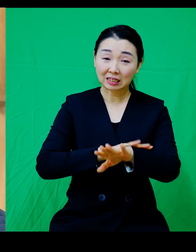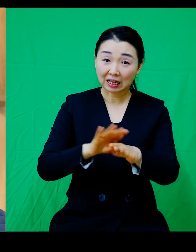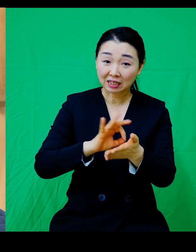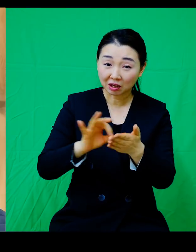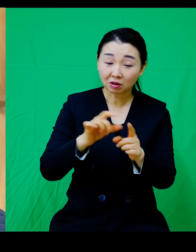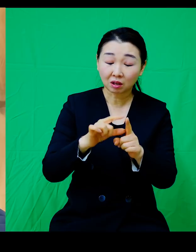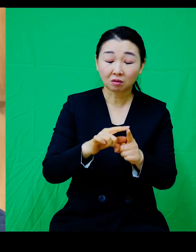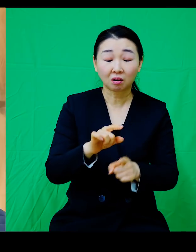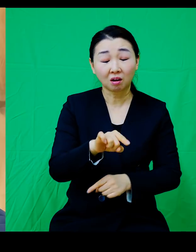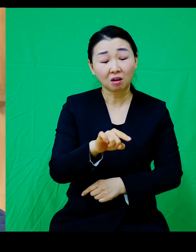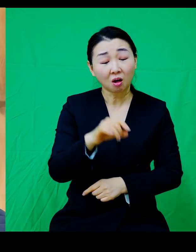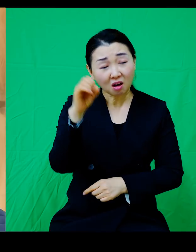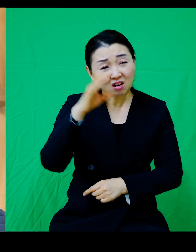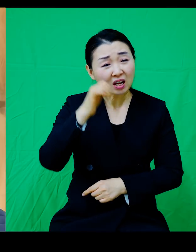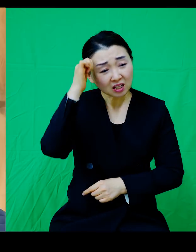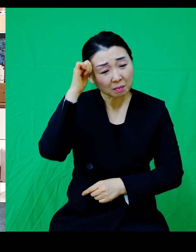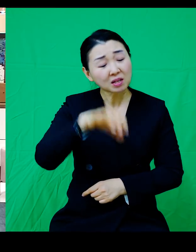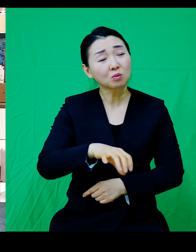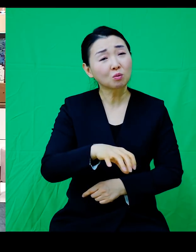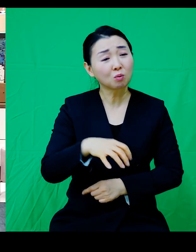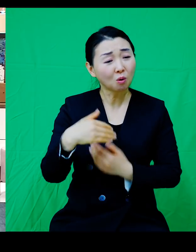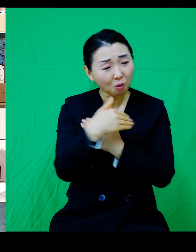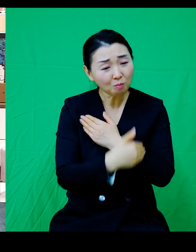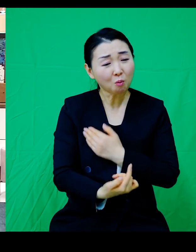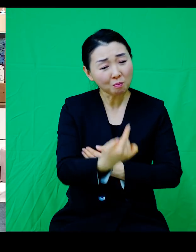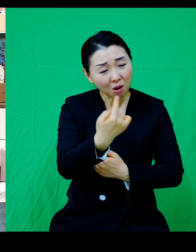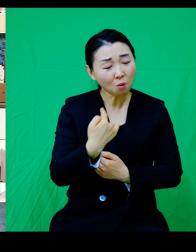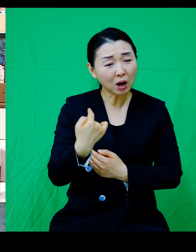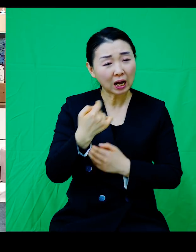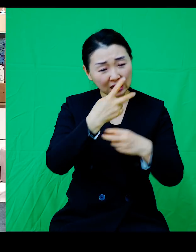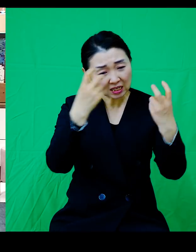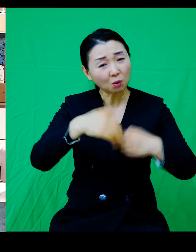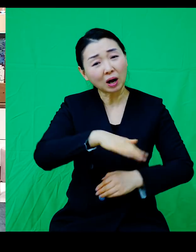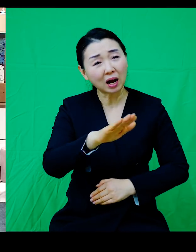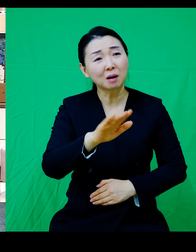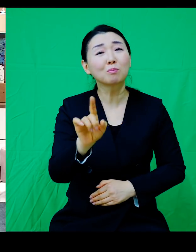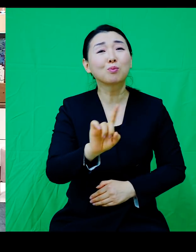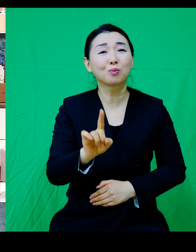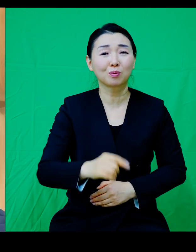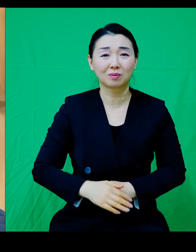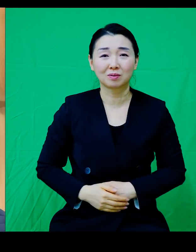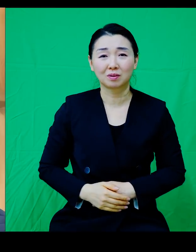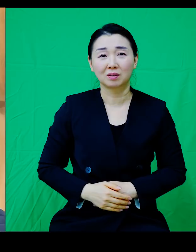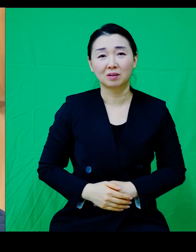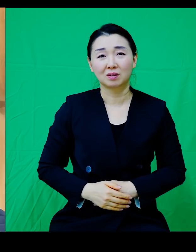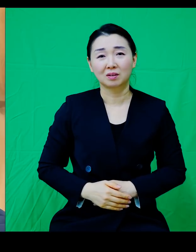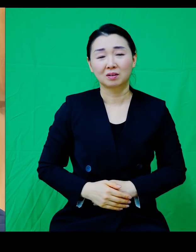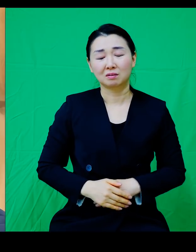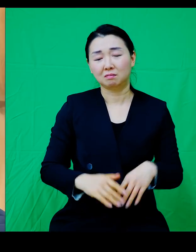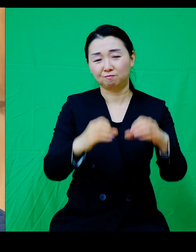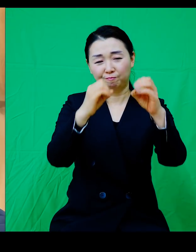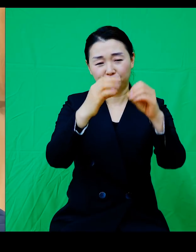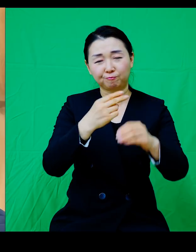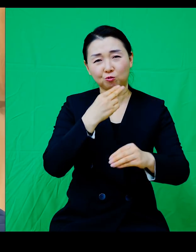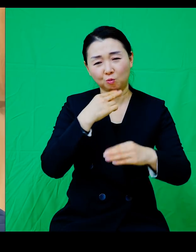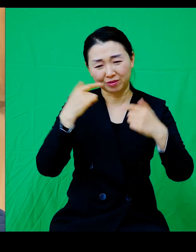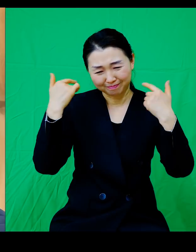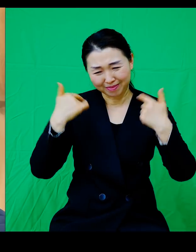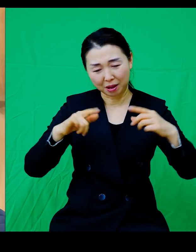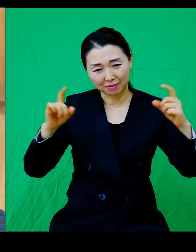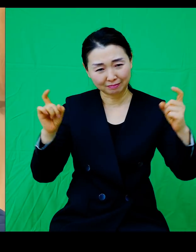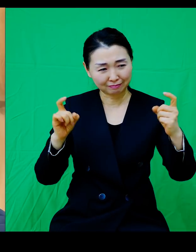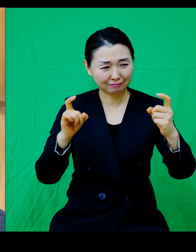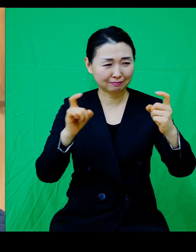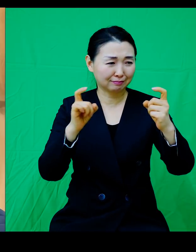잘 쓴 표현이었어요. 여기가 하숙집이냐, 몸만 와서 들어와서 자고 나가냐 정도로 정말 소통 없이 맨날